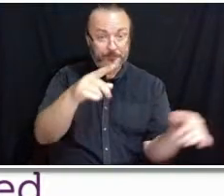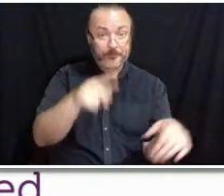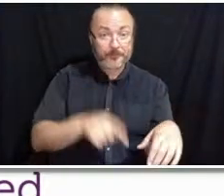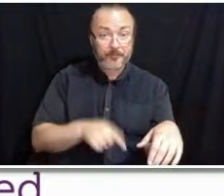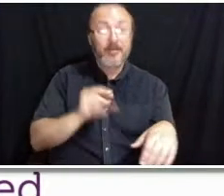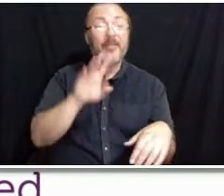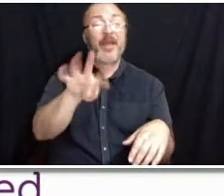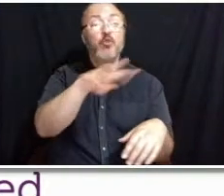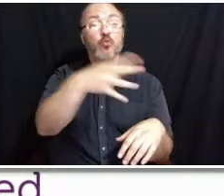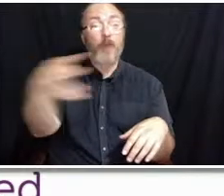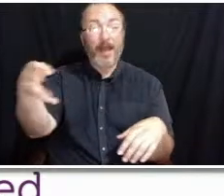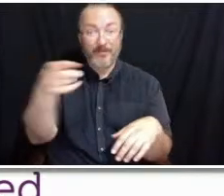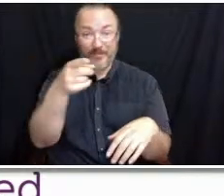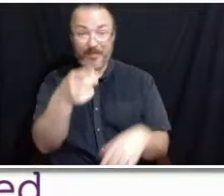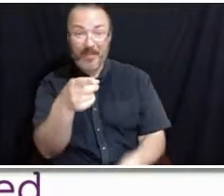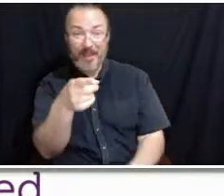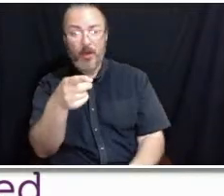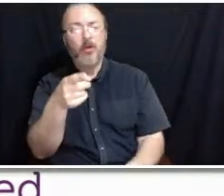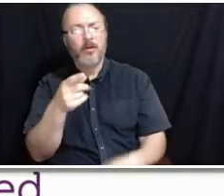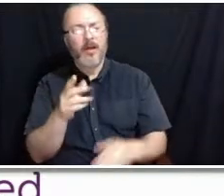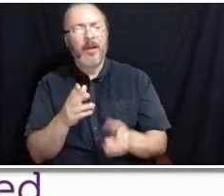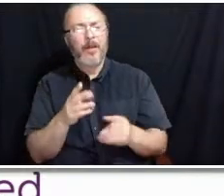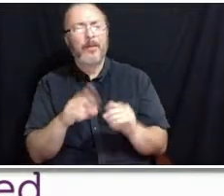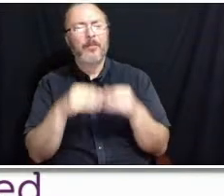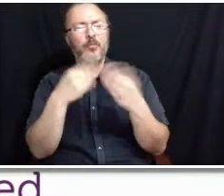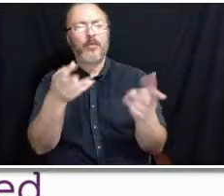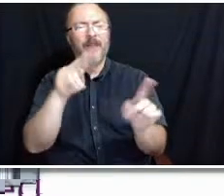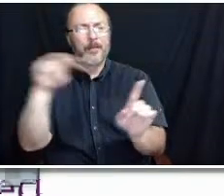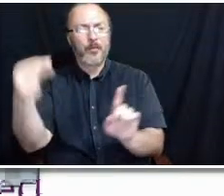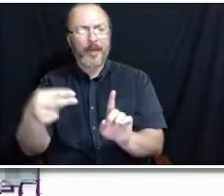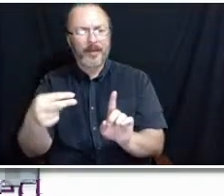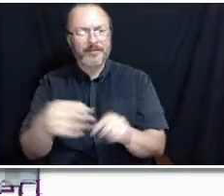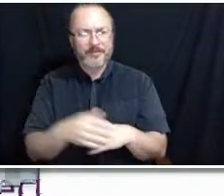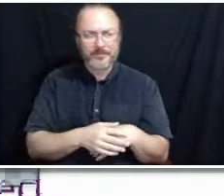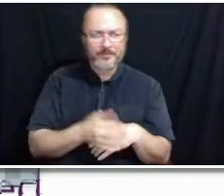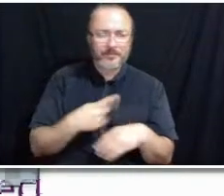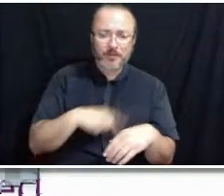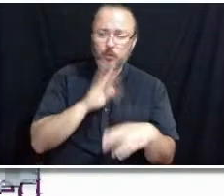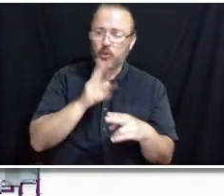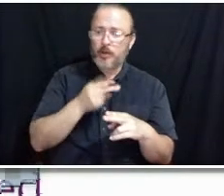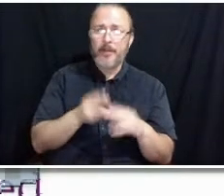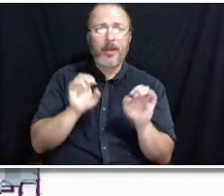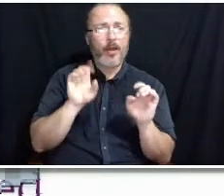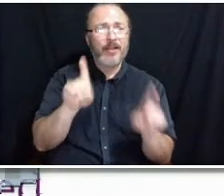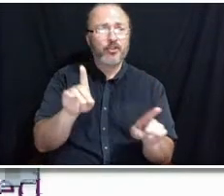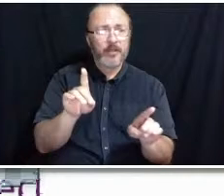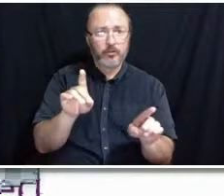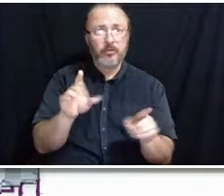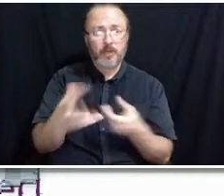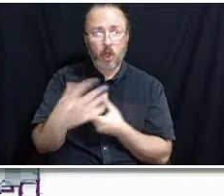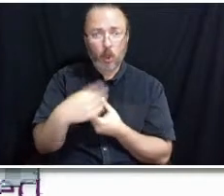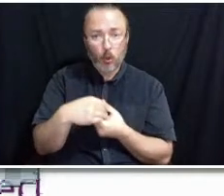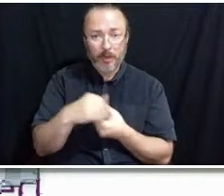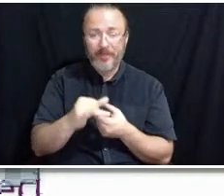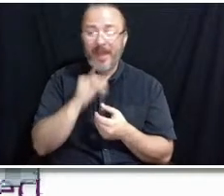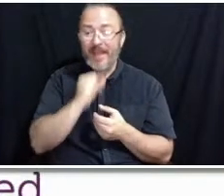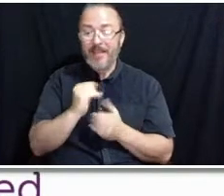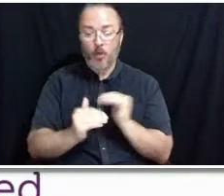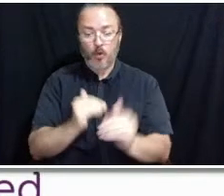rapport, et cette image vous présente la perspective retenue par le rapport, nous considérons que